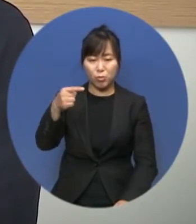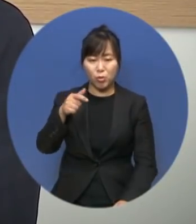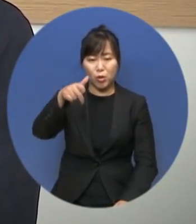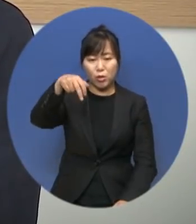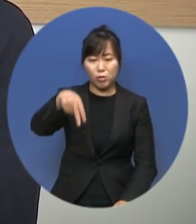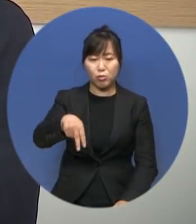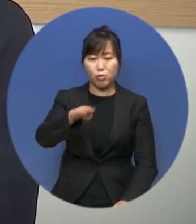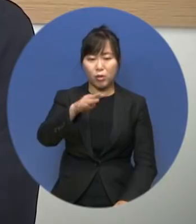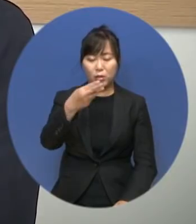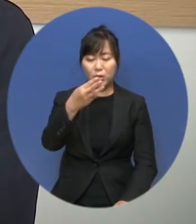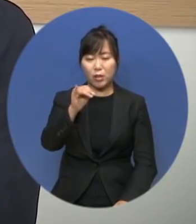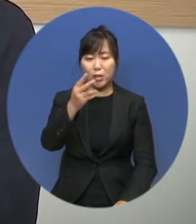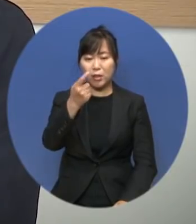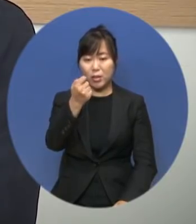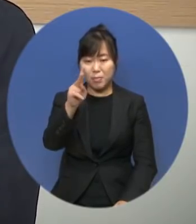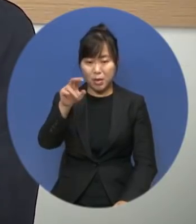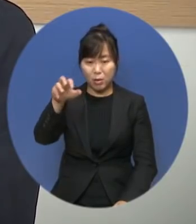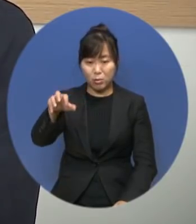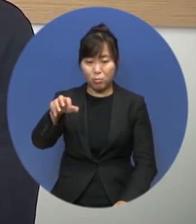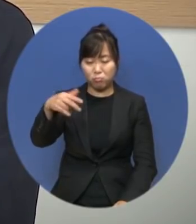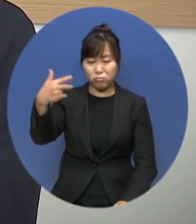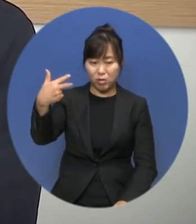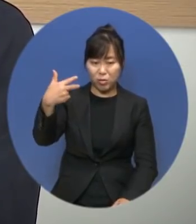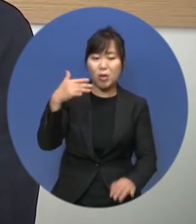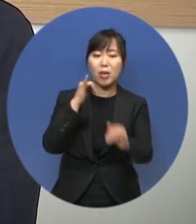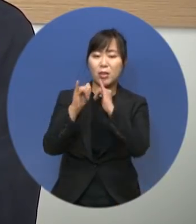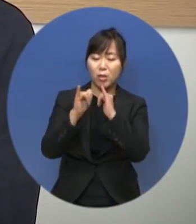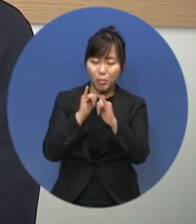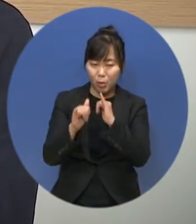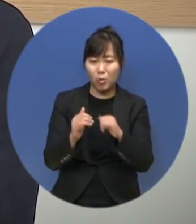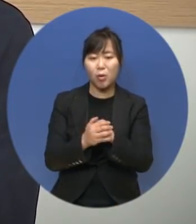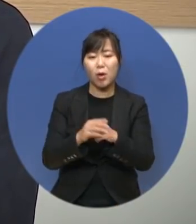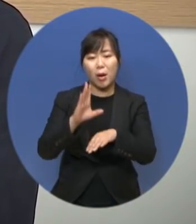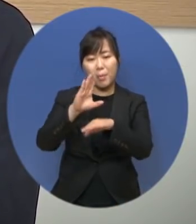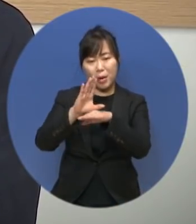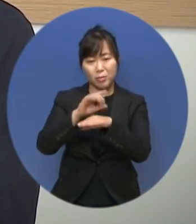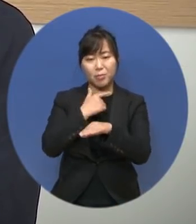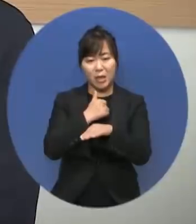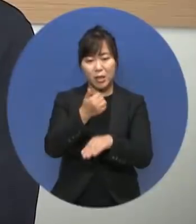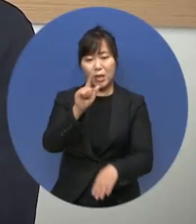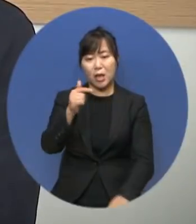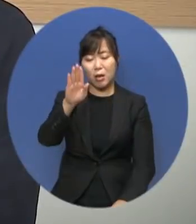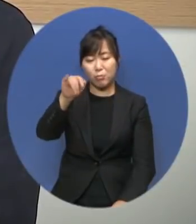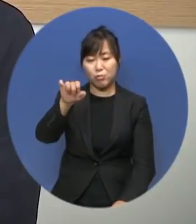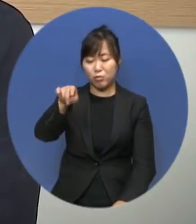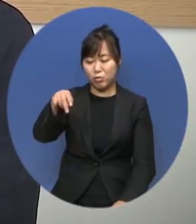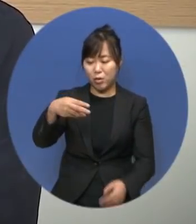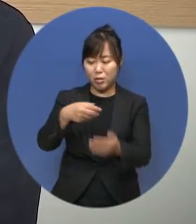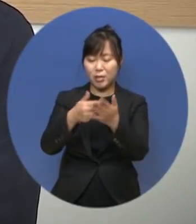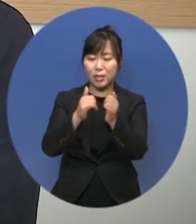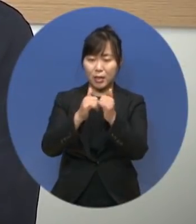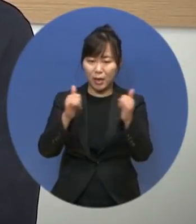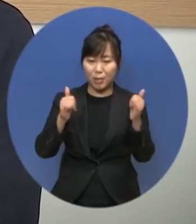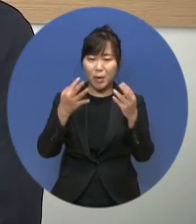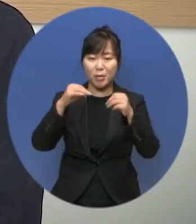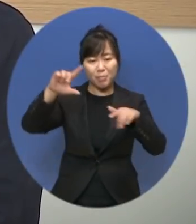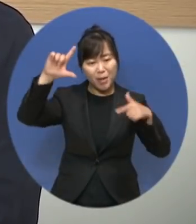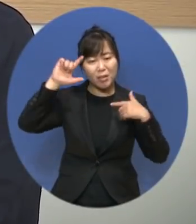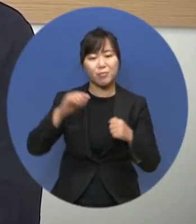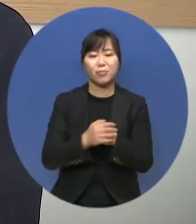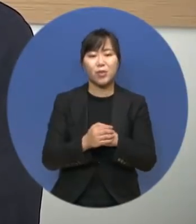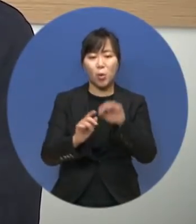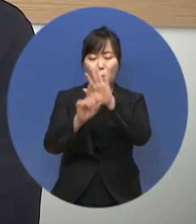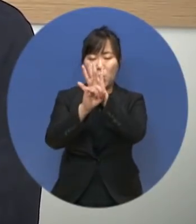QTV라는 데서 촬영을 나와갖고 인터뷰도 하고 방송도 하고 한별 작가를 많이 알려줬었어요. 그